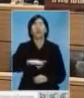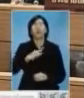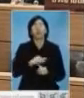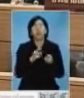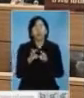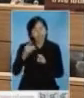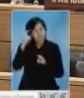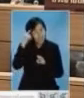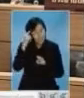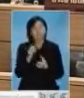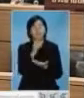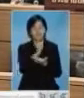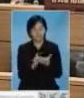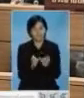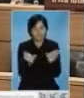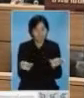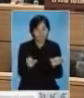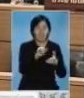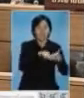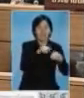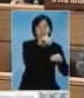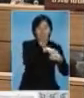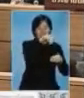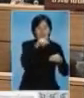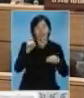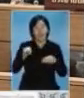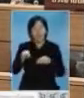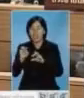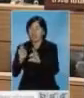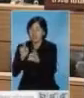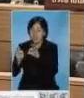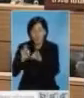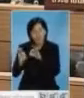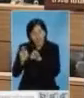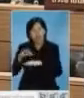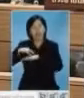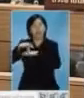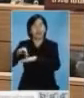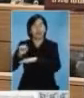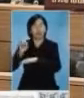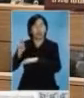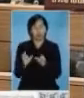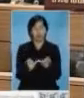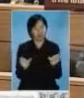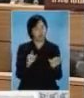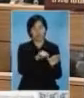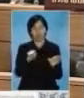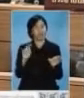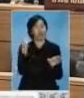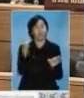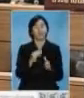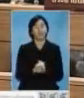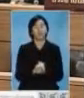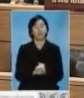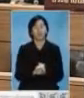พบกันครึ่งทางคือมีทั้งการเลือกตั้งและมาตั้งแต่การสรรหาแต่ผมไม่ได้หมายความว่าวิธีการสรรหานั้น